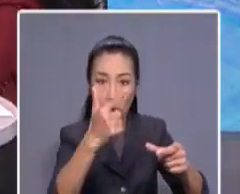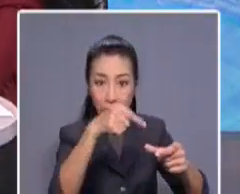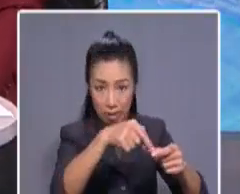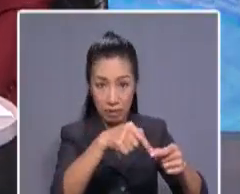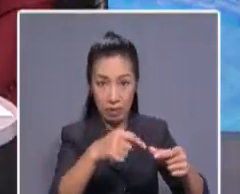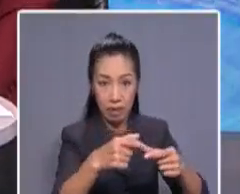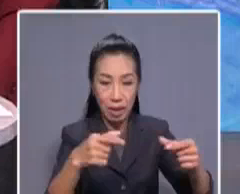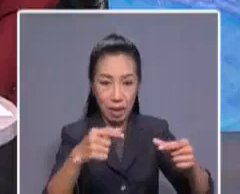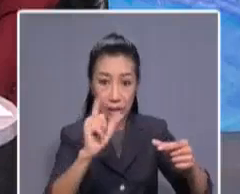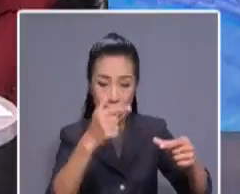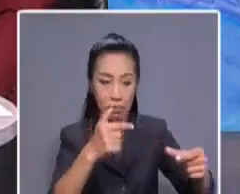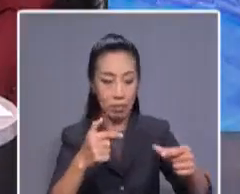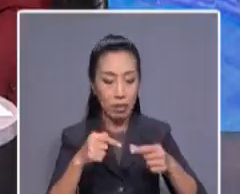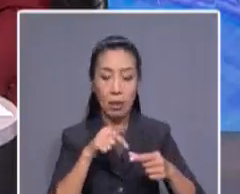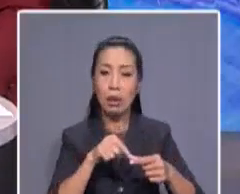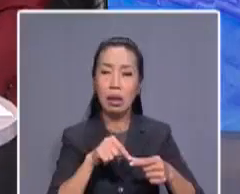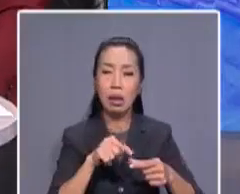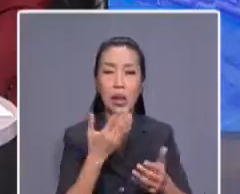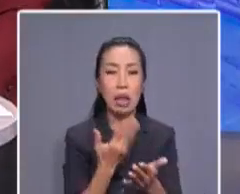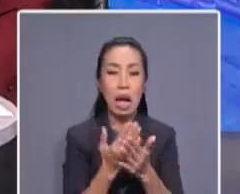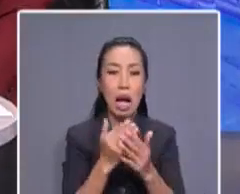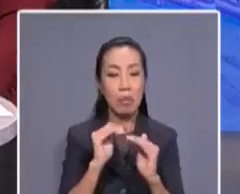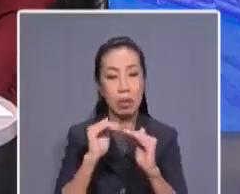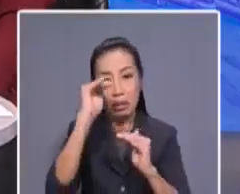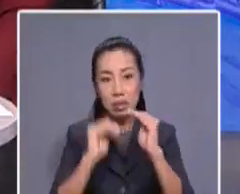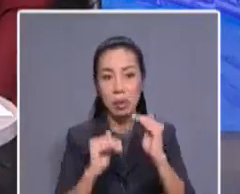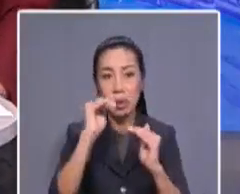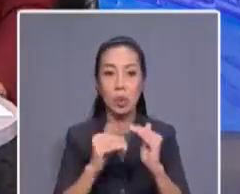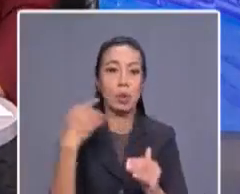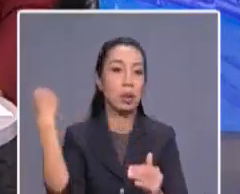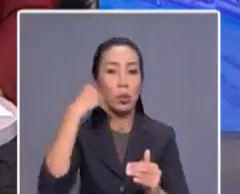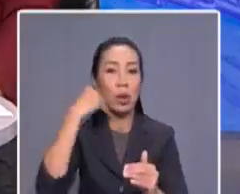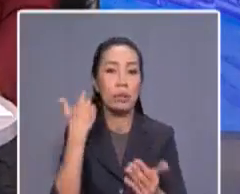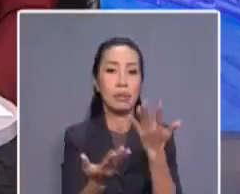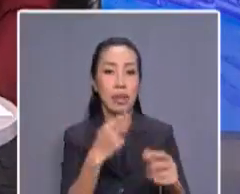แท่ง ค่ะ ทองคำแท่งราคาทองเนี่ยมันก็จะขึ้นลง ค่ะ นะฮะนั่นแหละครับ